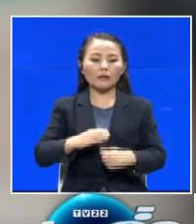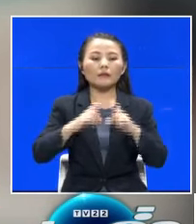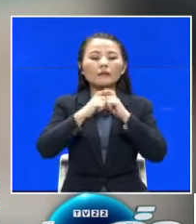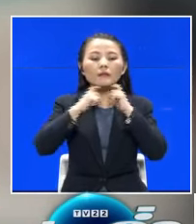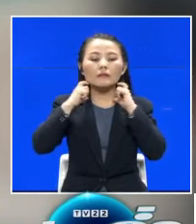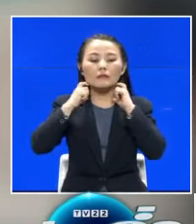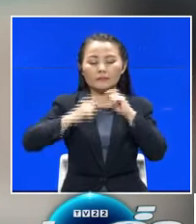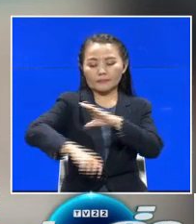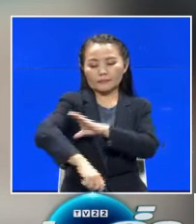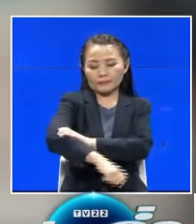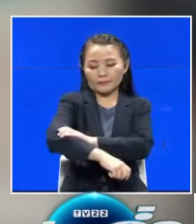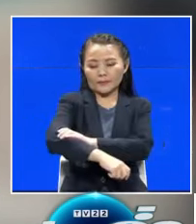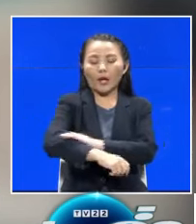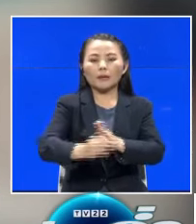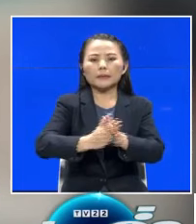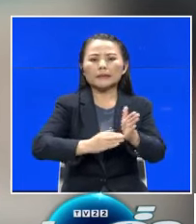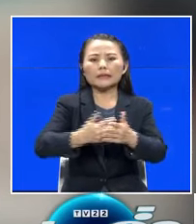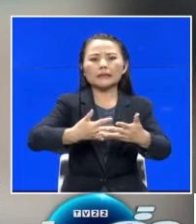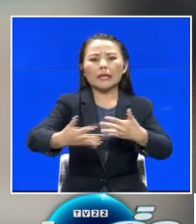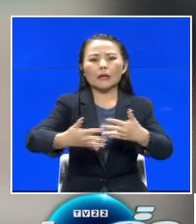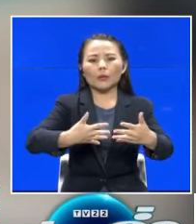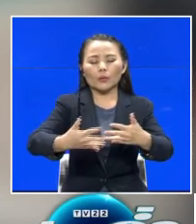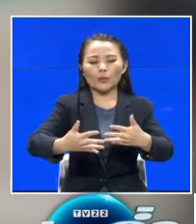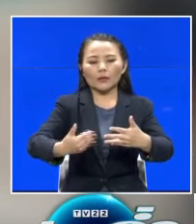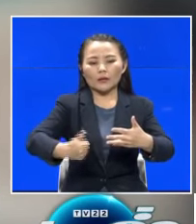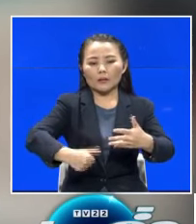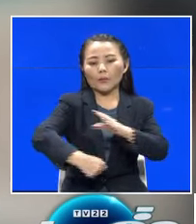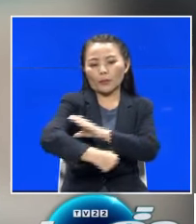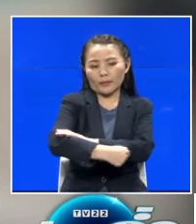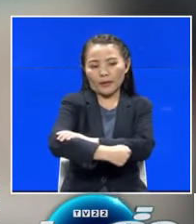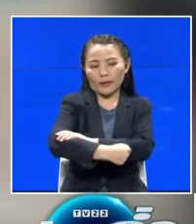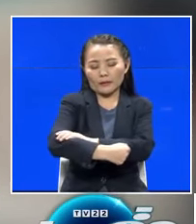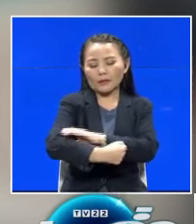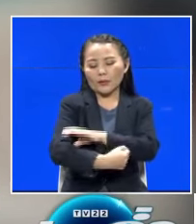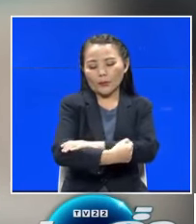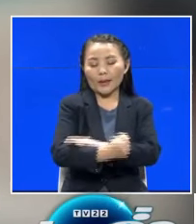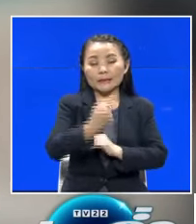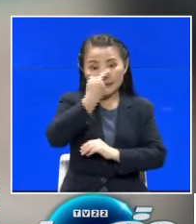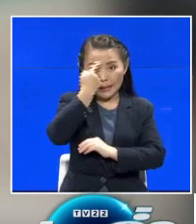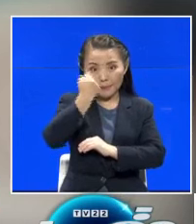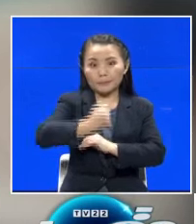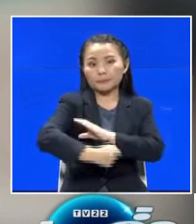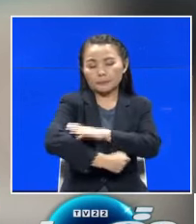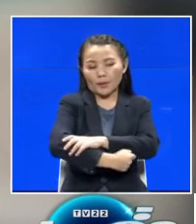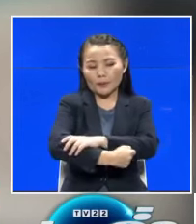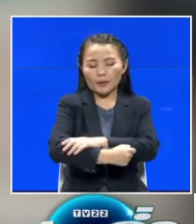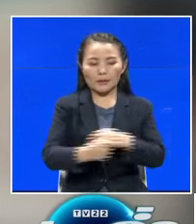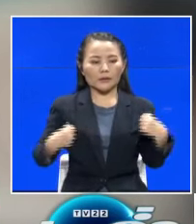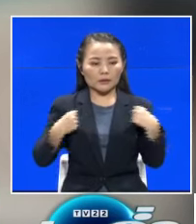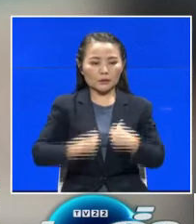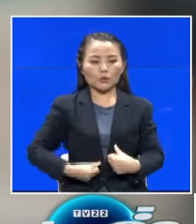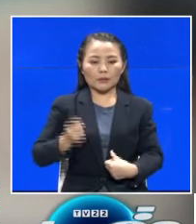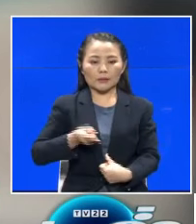พยุงคออยู่เป็นสีเทาแล้วก็มีการใส่เฝือกที่แขนเป็นสีดำนะคะแล้วก็สวมเสื้อชุดเดิมเล